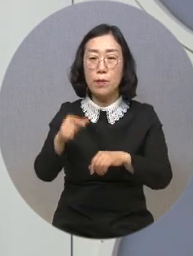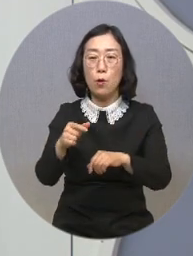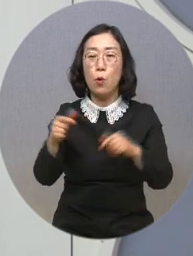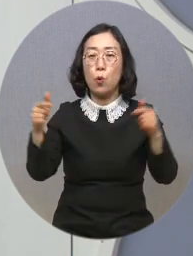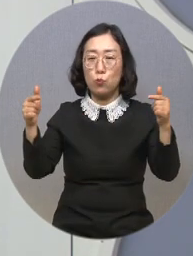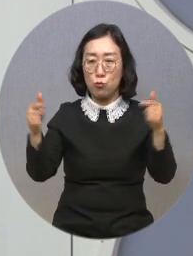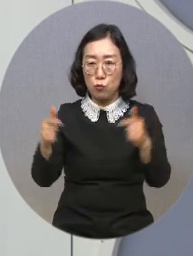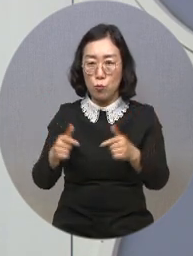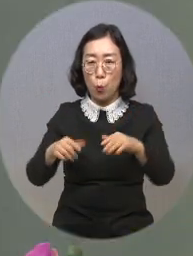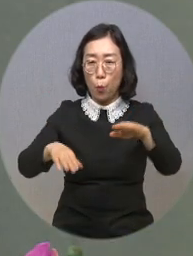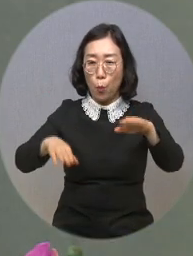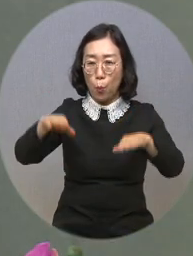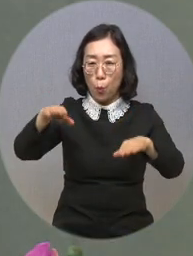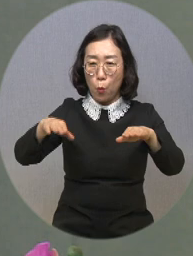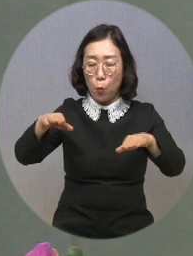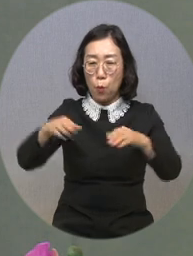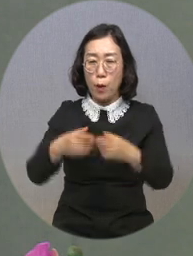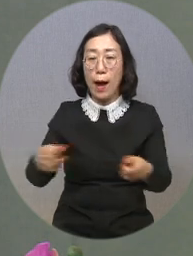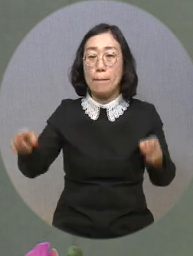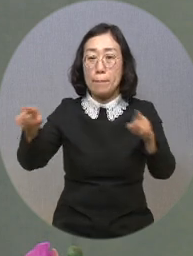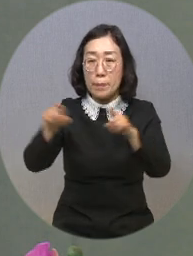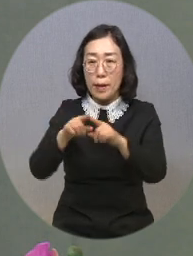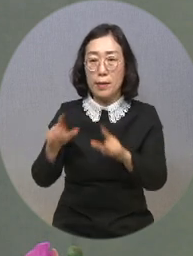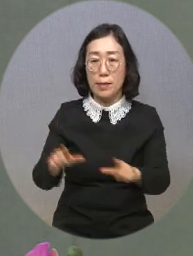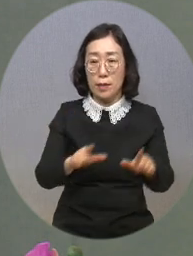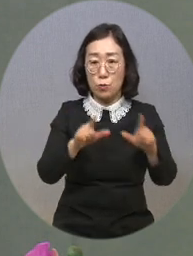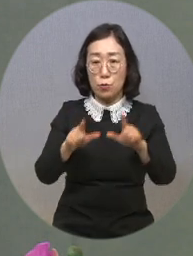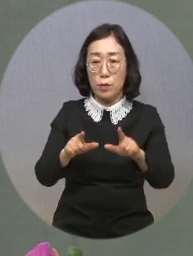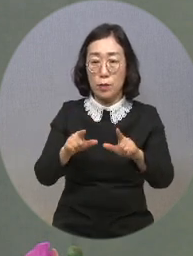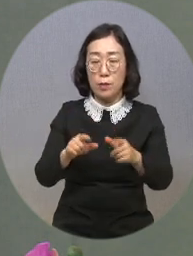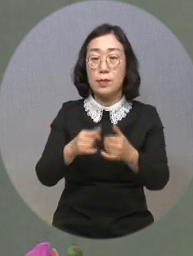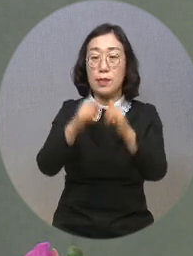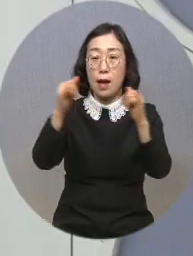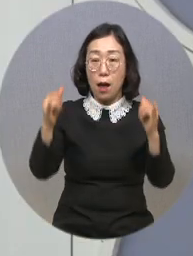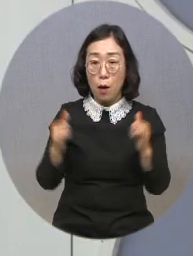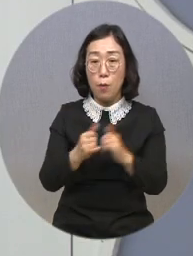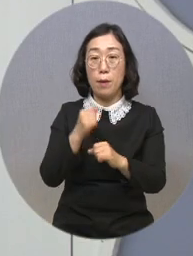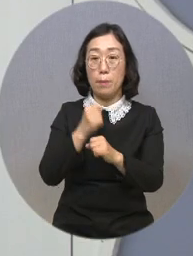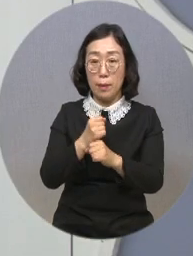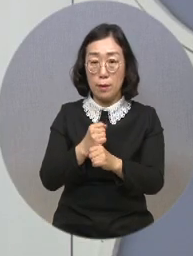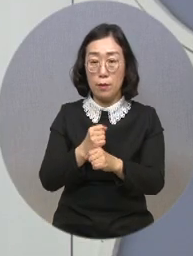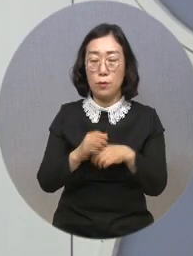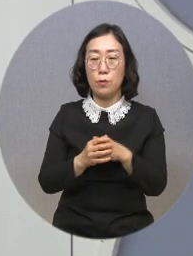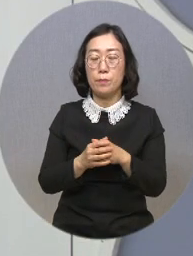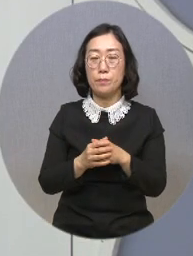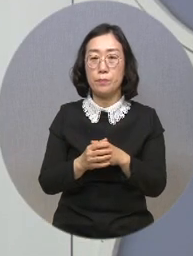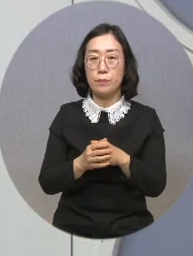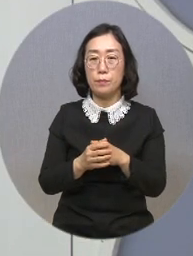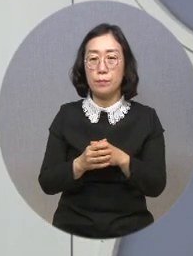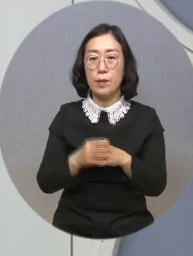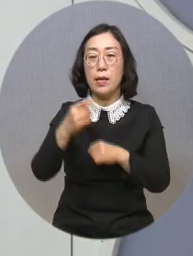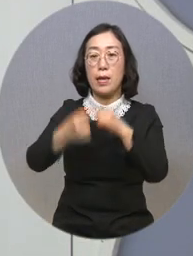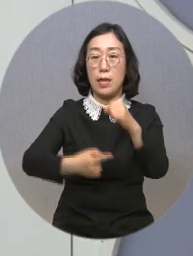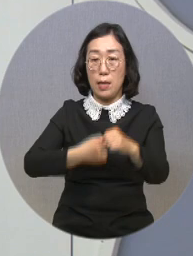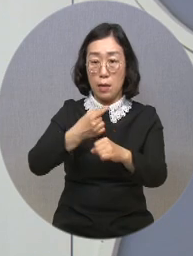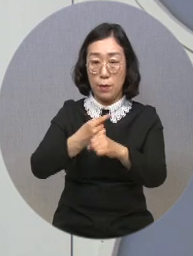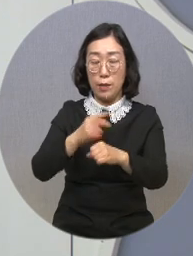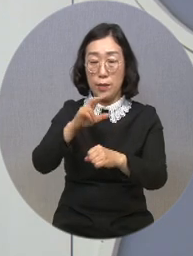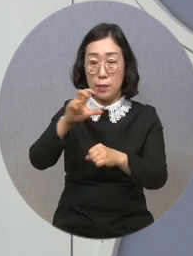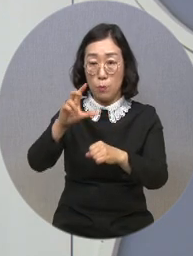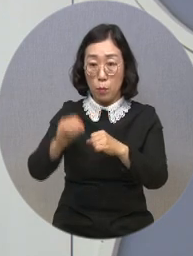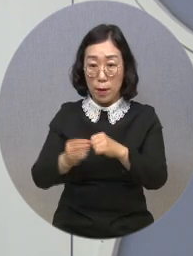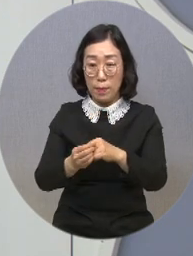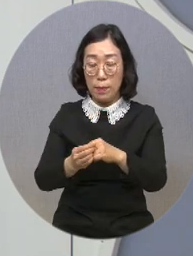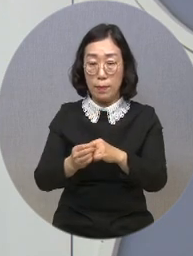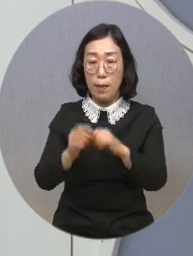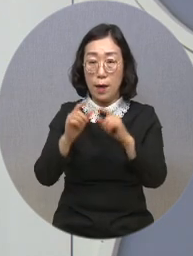완화시켜서 더불어 같이 살 수 있는 사회로 가느냐 해서 적어도 1년에 25만 명이